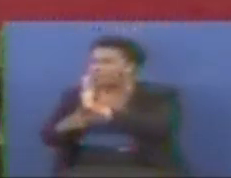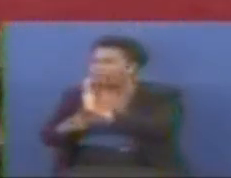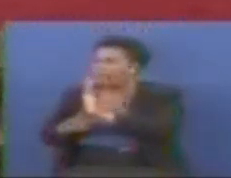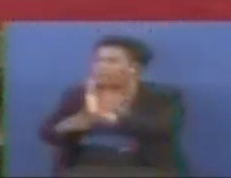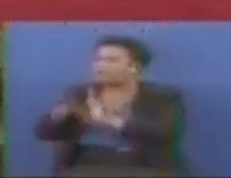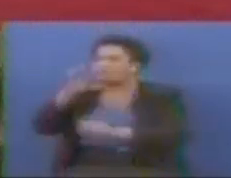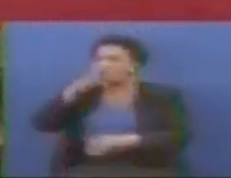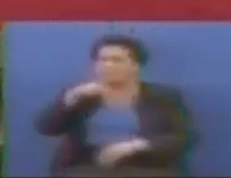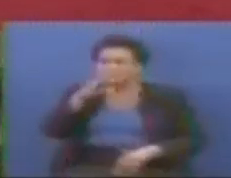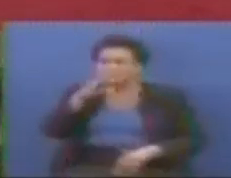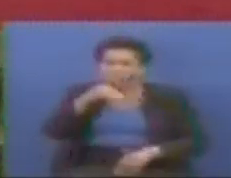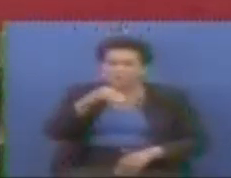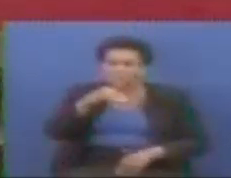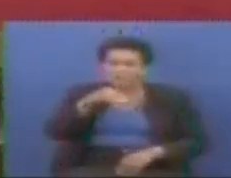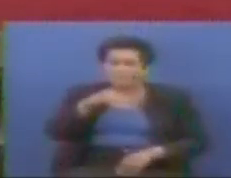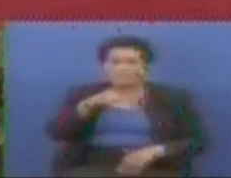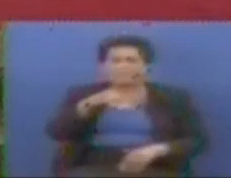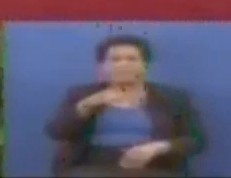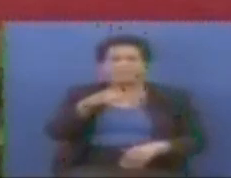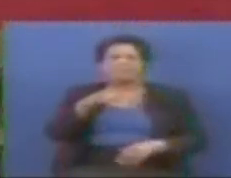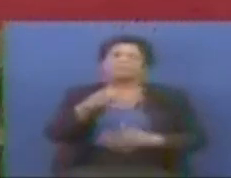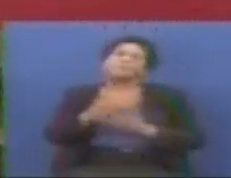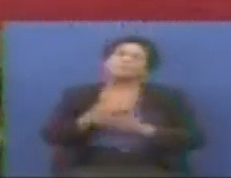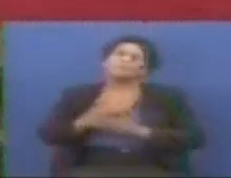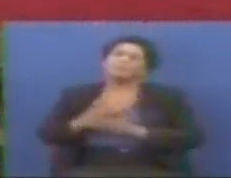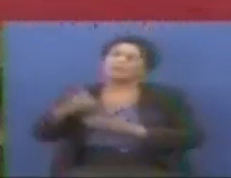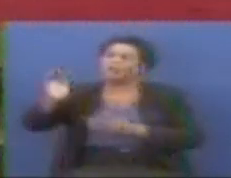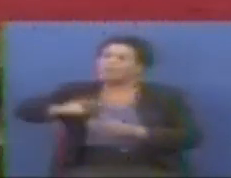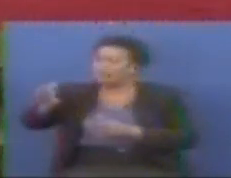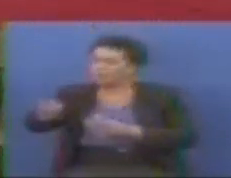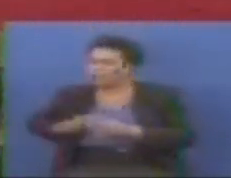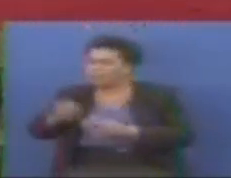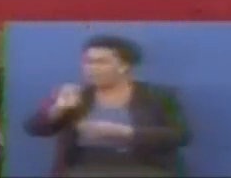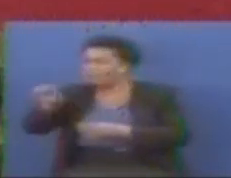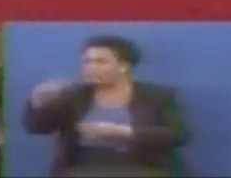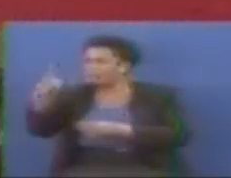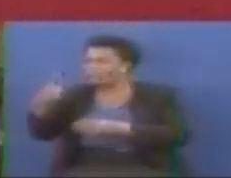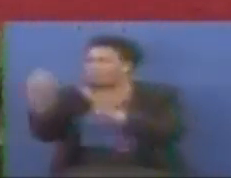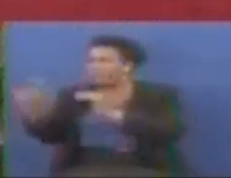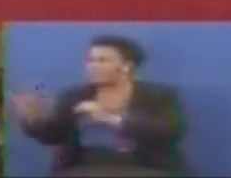ambapo watuhumiwa 1578 walikamatwa. Kati hao